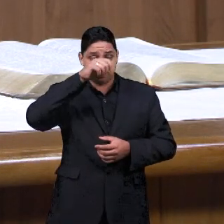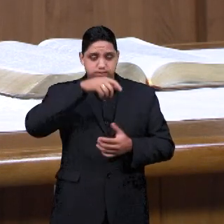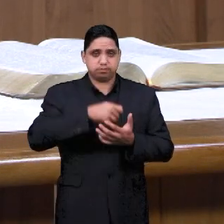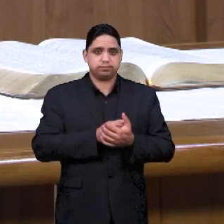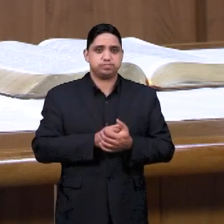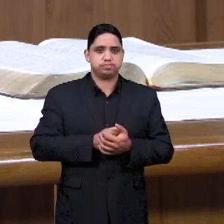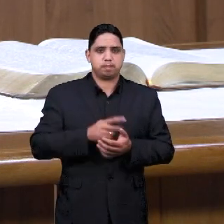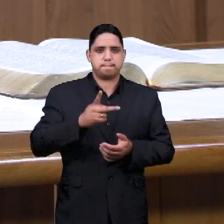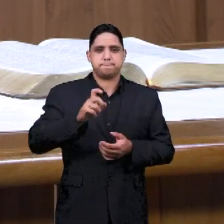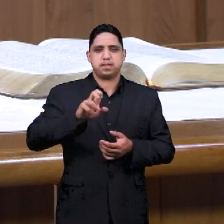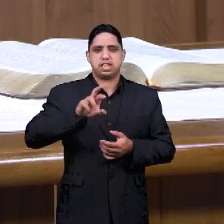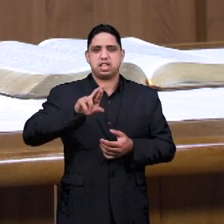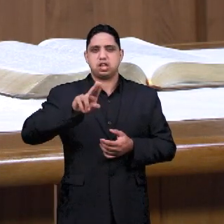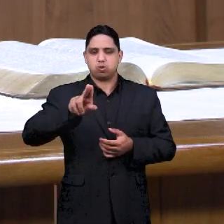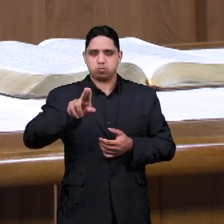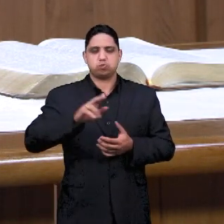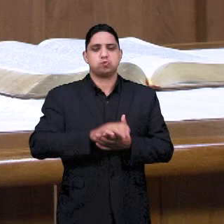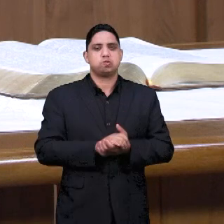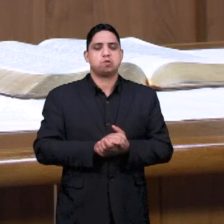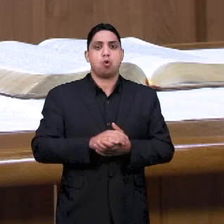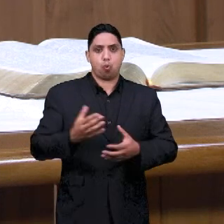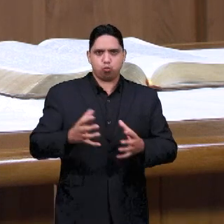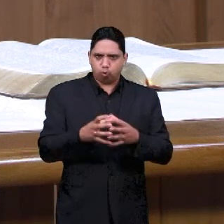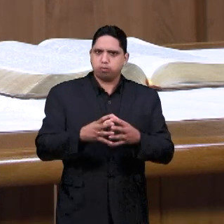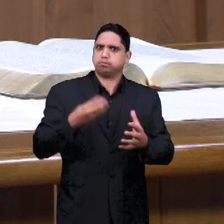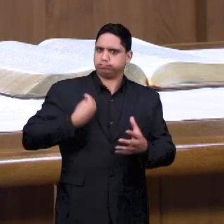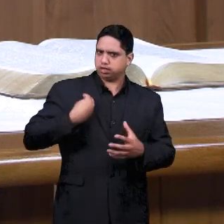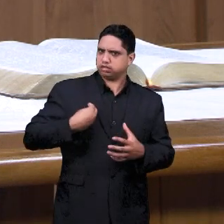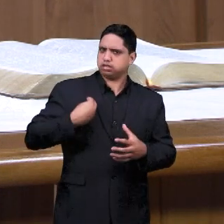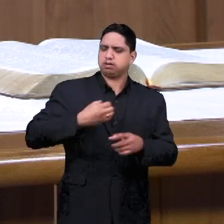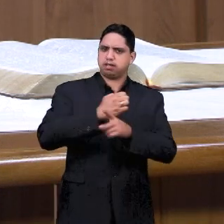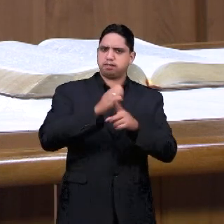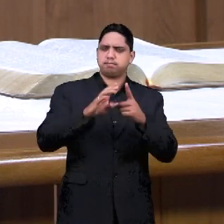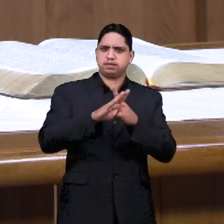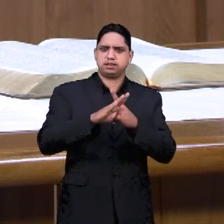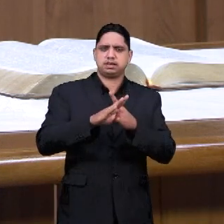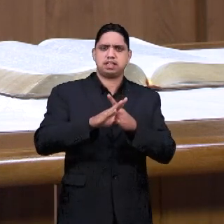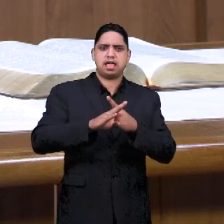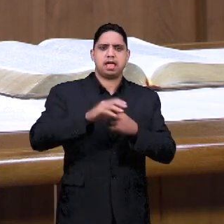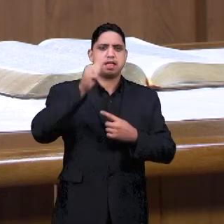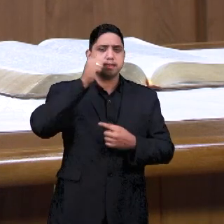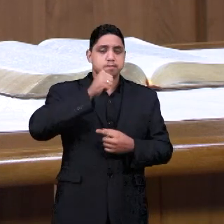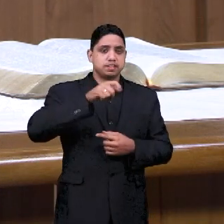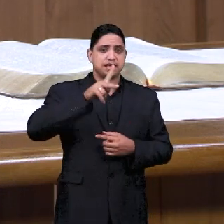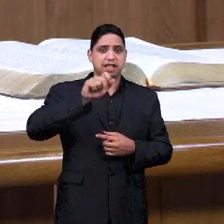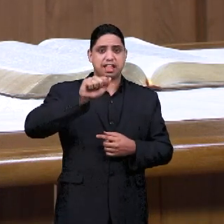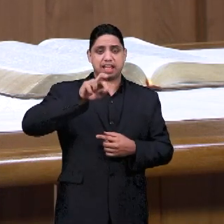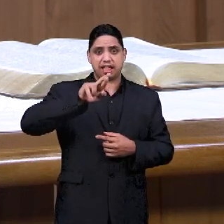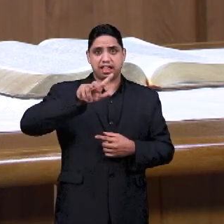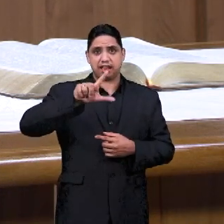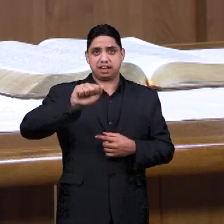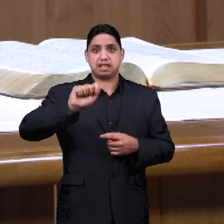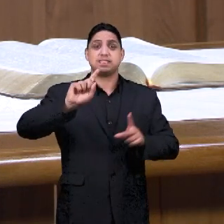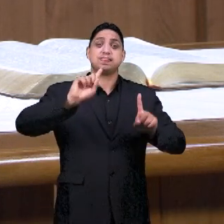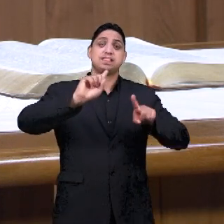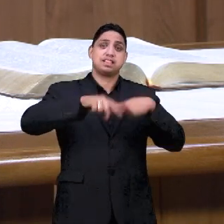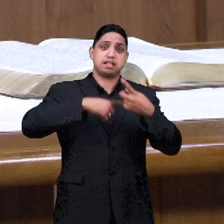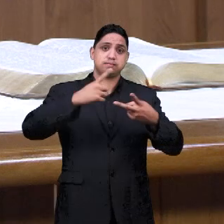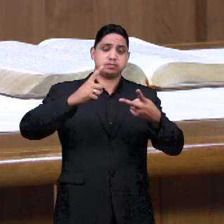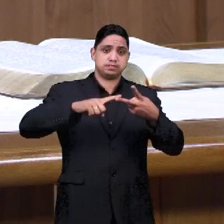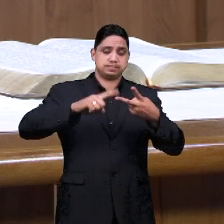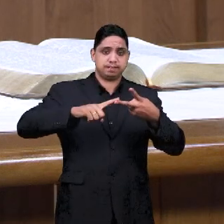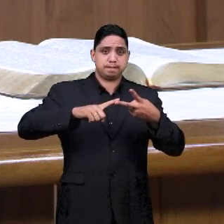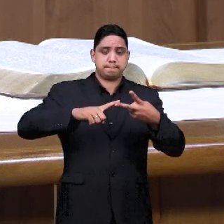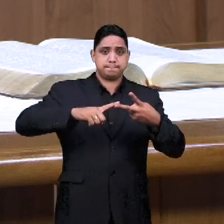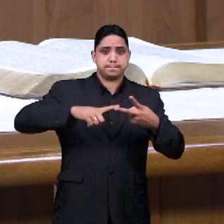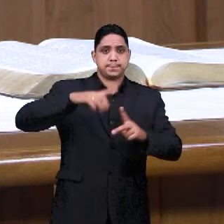groupe qui participe beaucoup dans nos écoles bibliques dominicales. La sœur Carla va donner la première réponse. Et juste après, nous passons